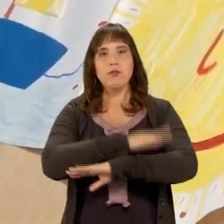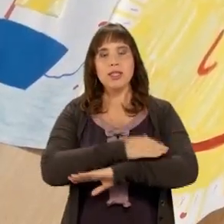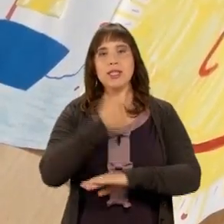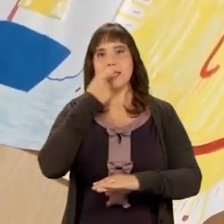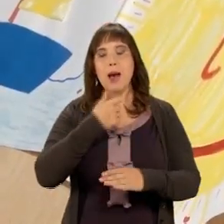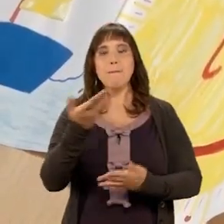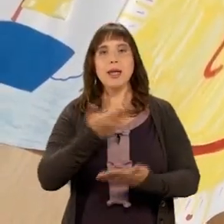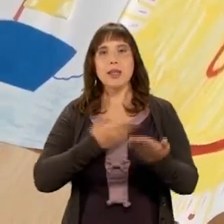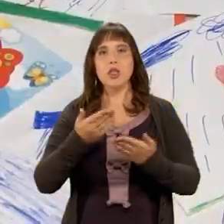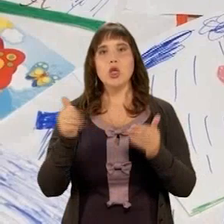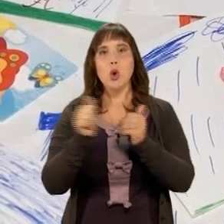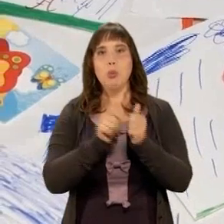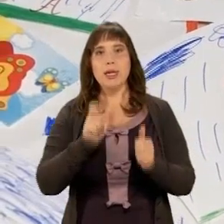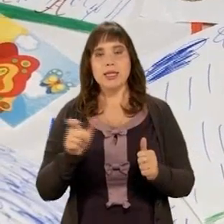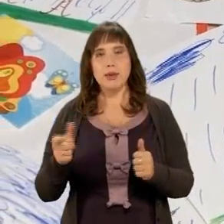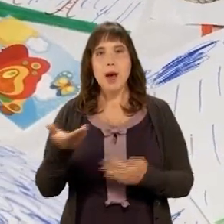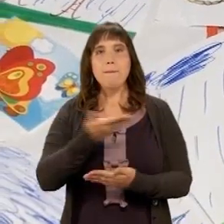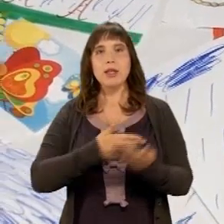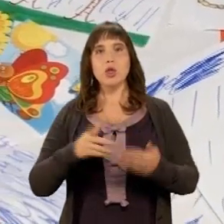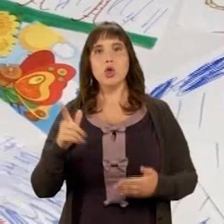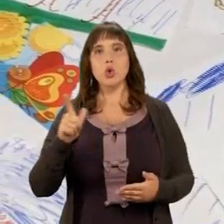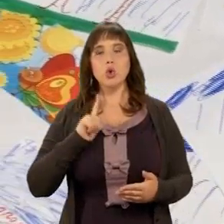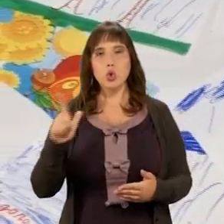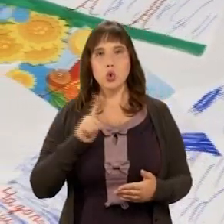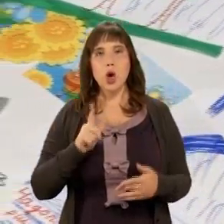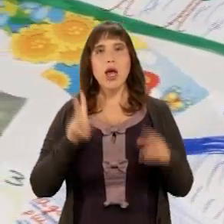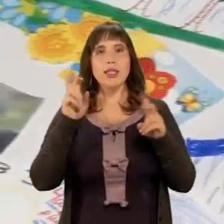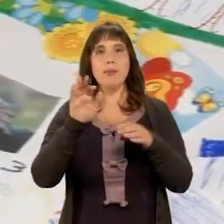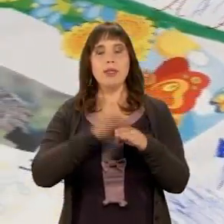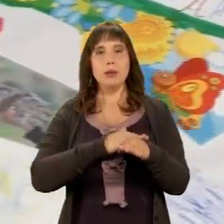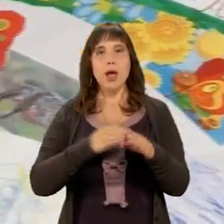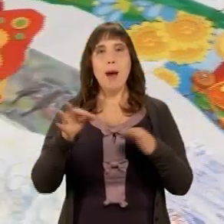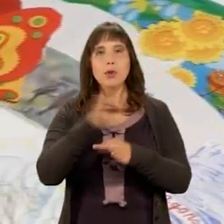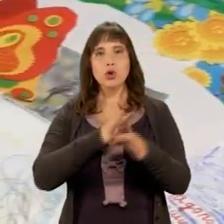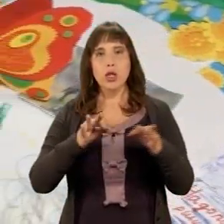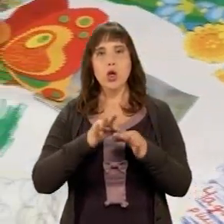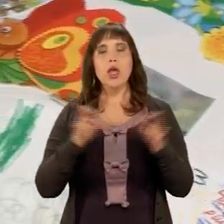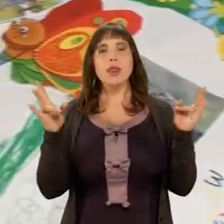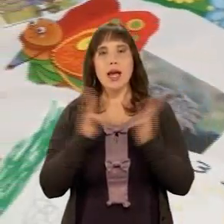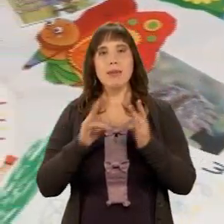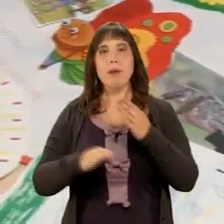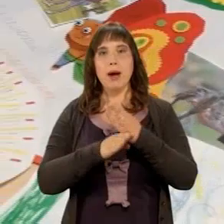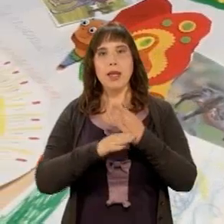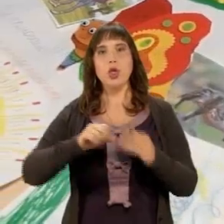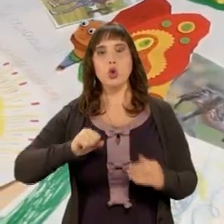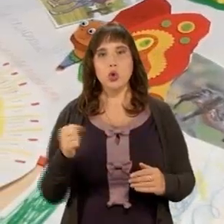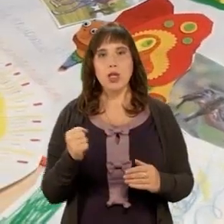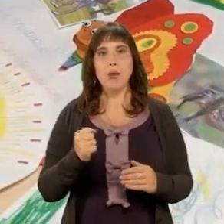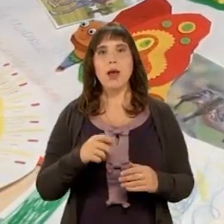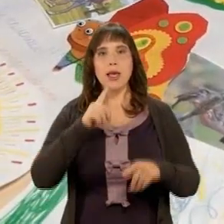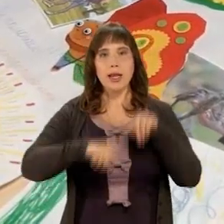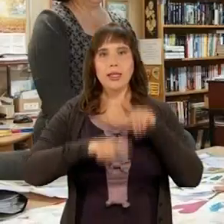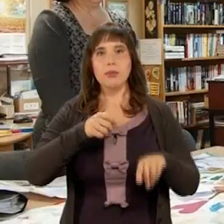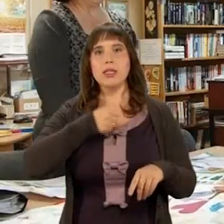по отношению к близким, по отношению друг к другу. И именно тема добра обсуждала, что надо помогать и друзьям, и родителям,